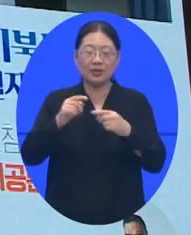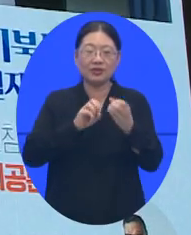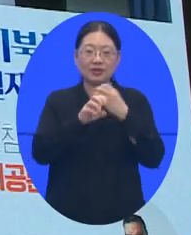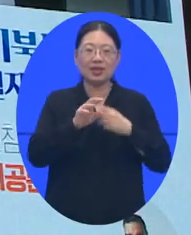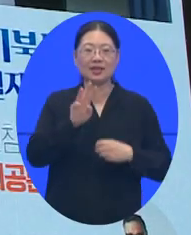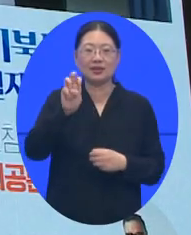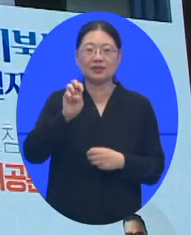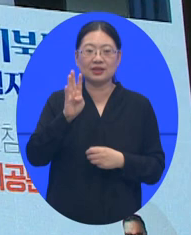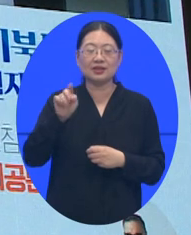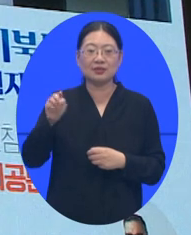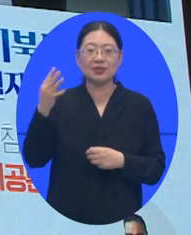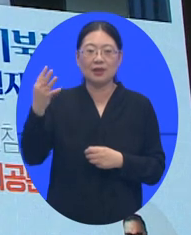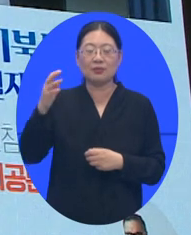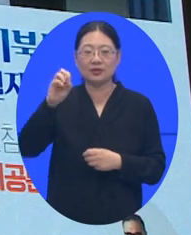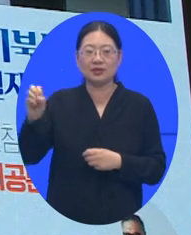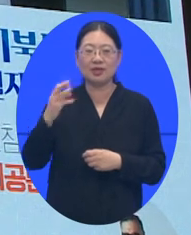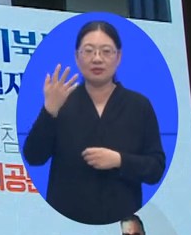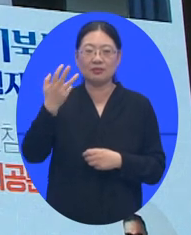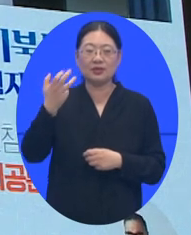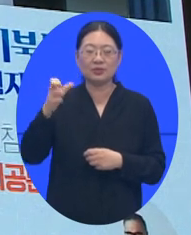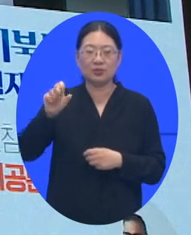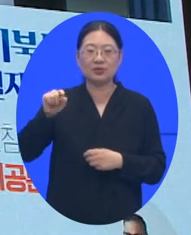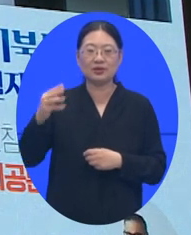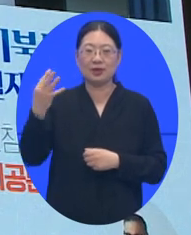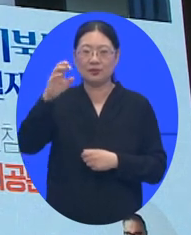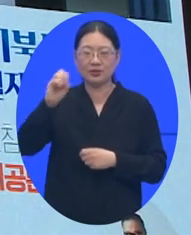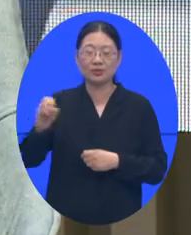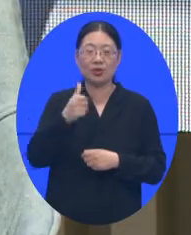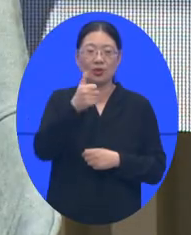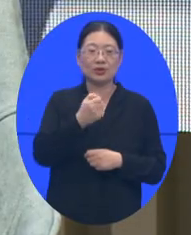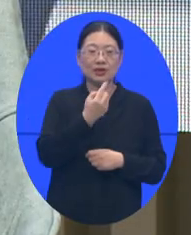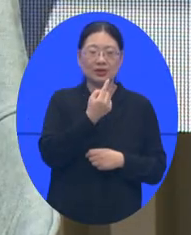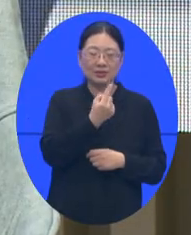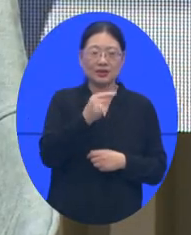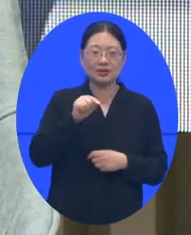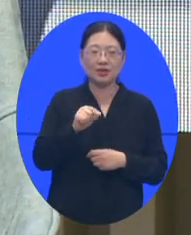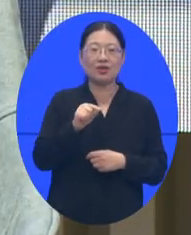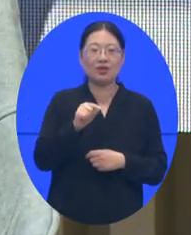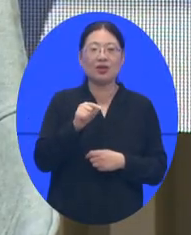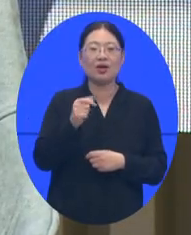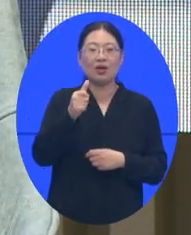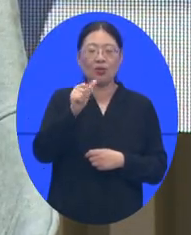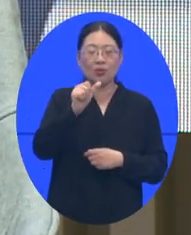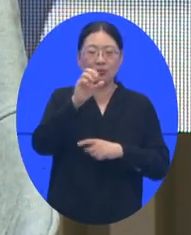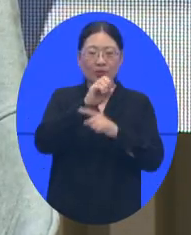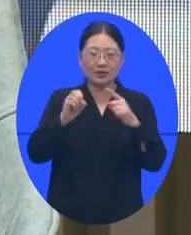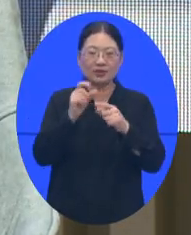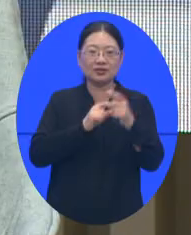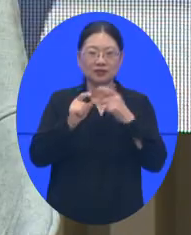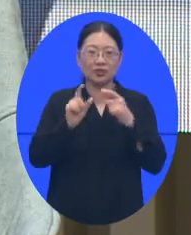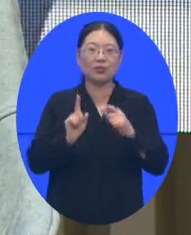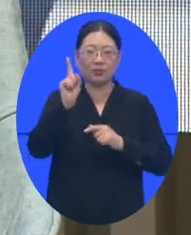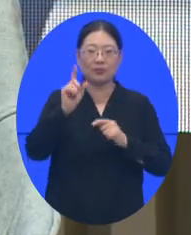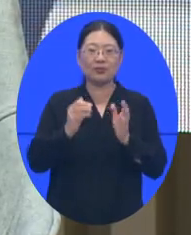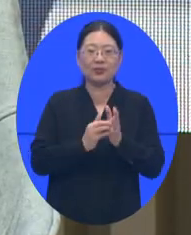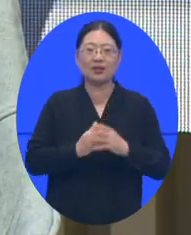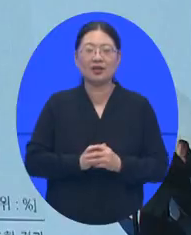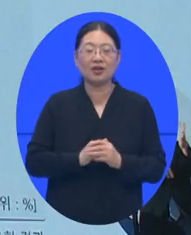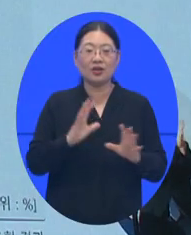참여응답은 34.3%에서 85.4%로 51.1%포인트 높아진 것으로